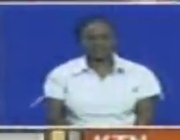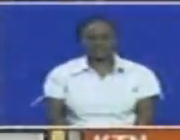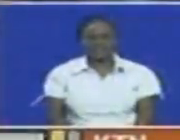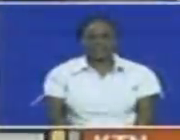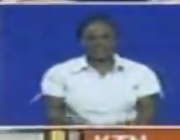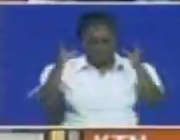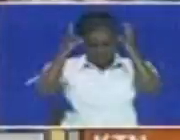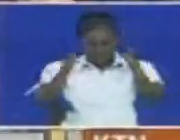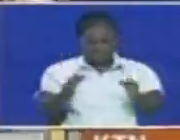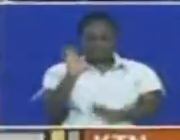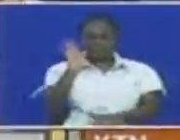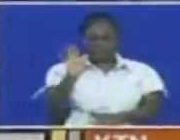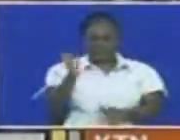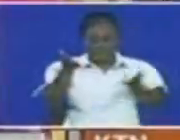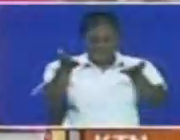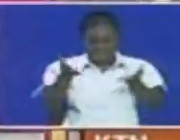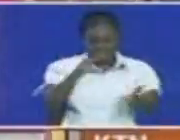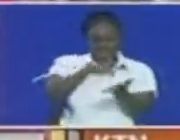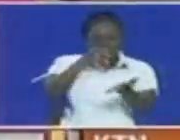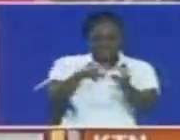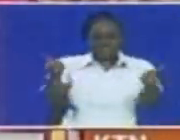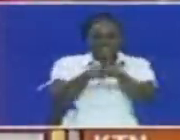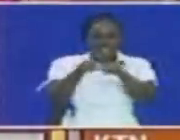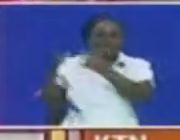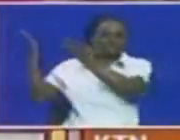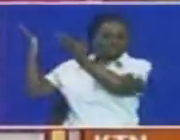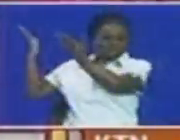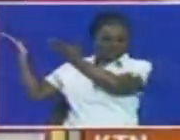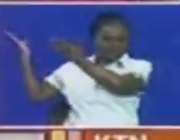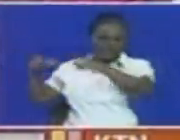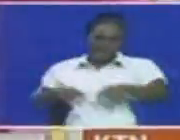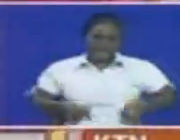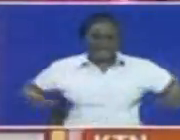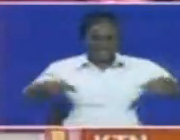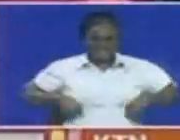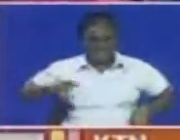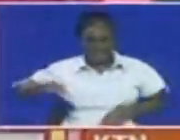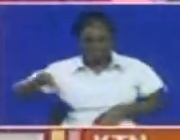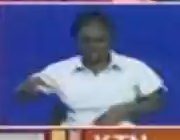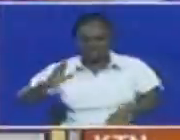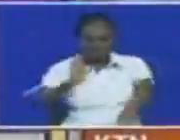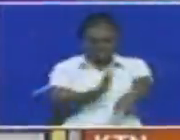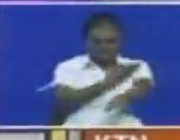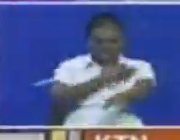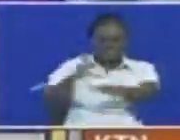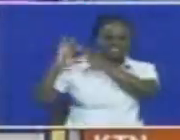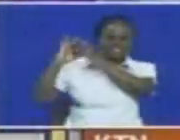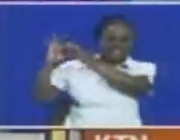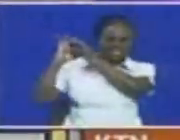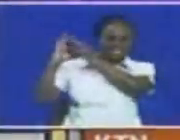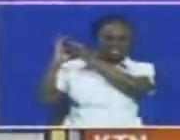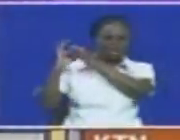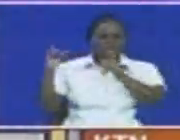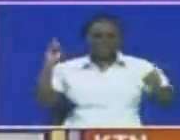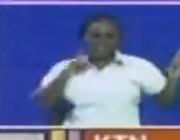Kufuatia uamuzi huo, hivi ndivyo hali ilivyokuwa katika kaunti ya Garissa. Nyimbo za kitamaduni na densi